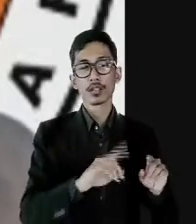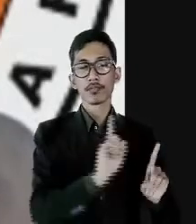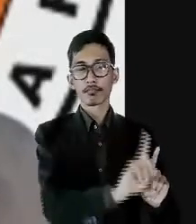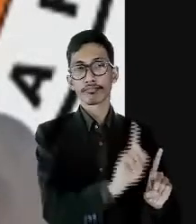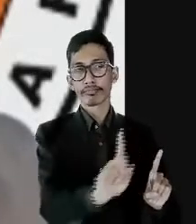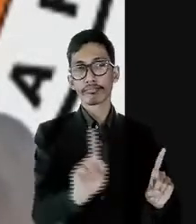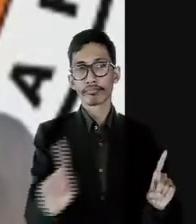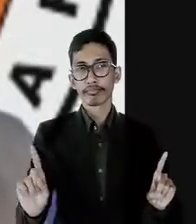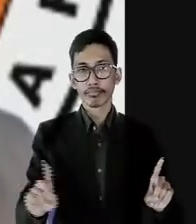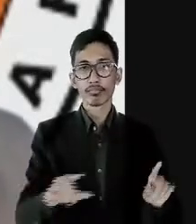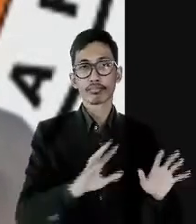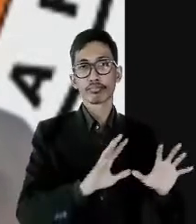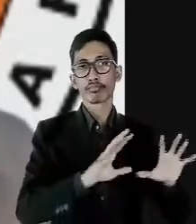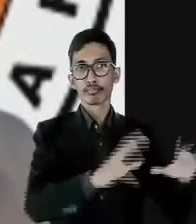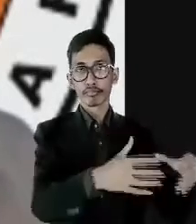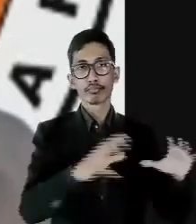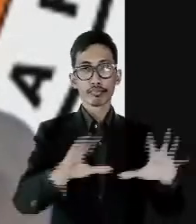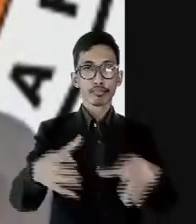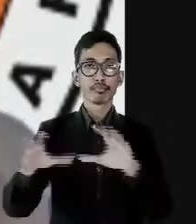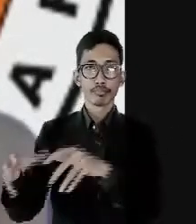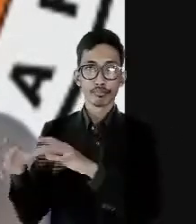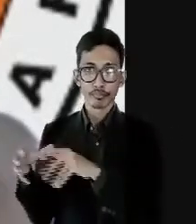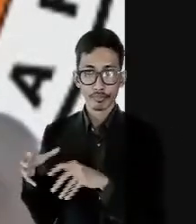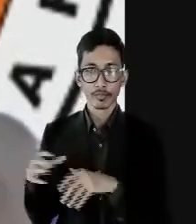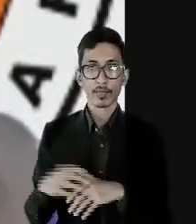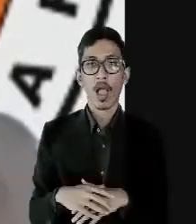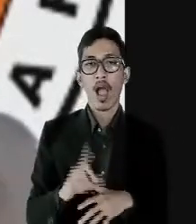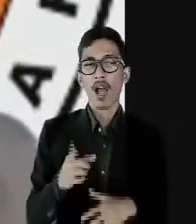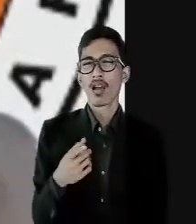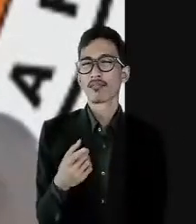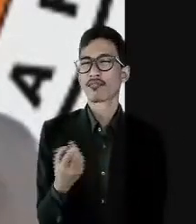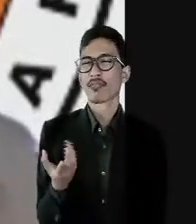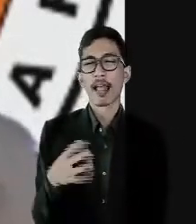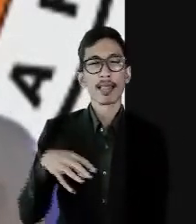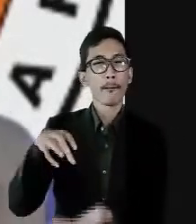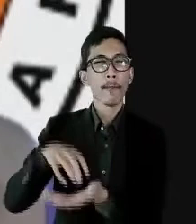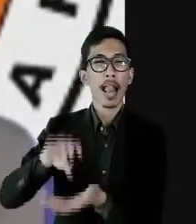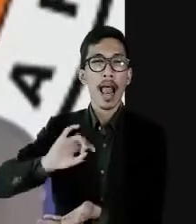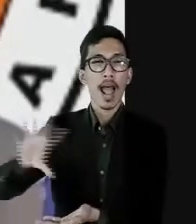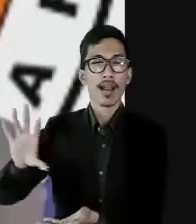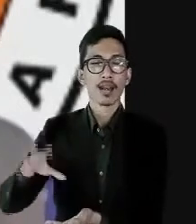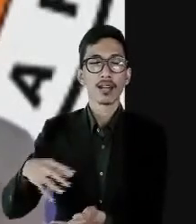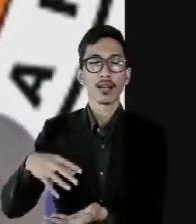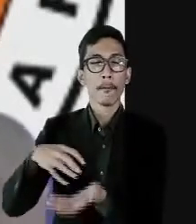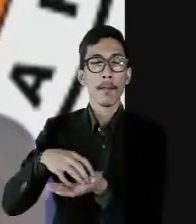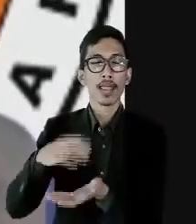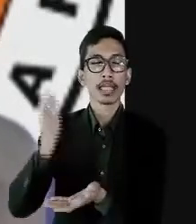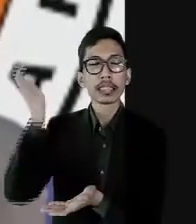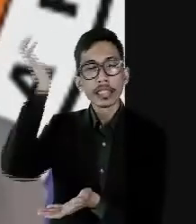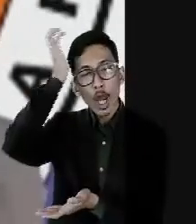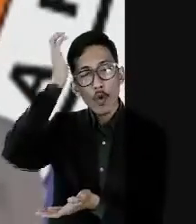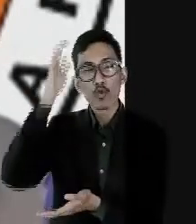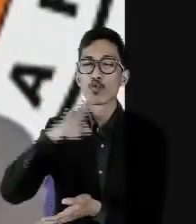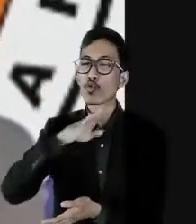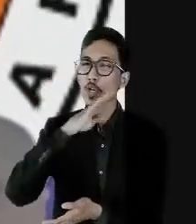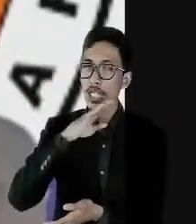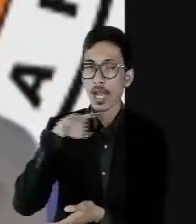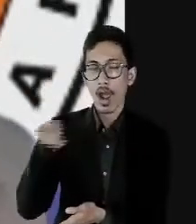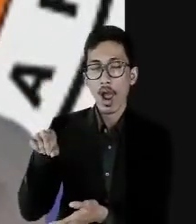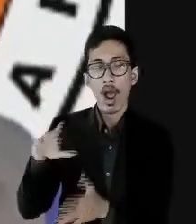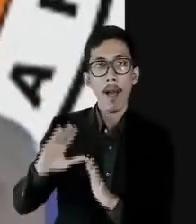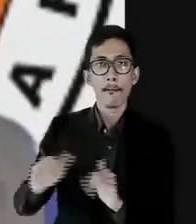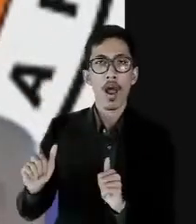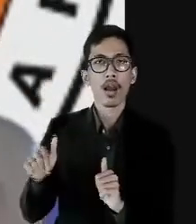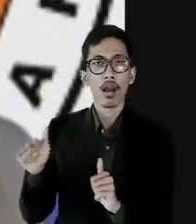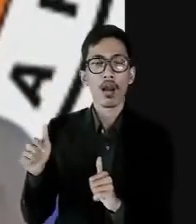adalah daerah-daerah zona hijau dan zona kuning yang juga di backup oleh seluruh komponen,